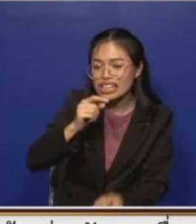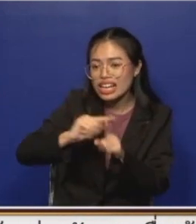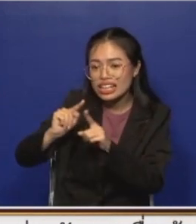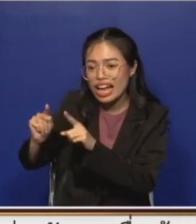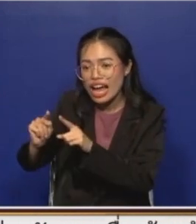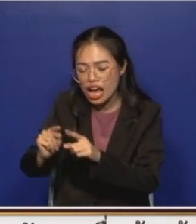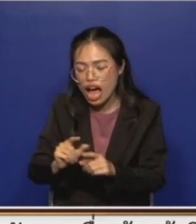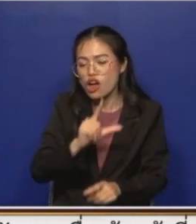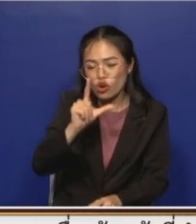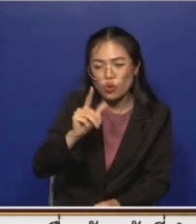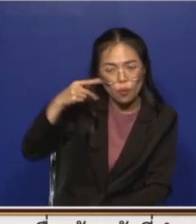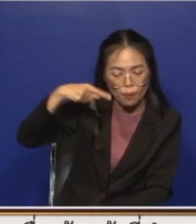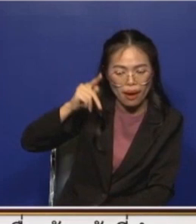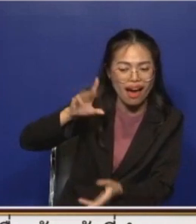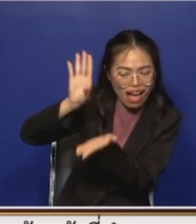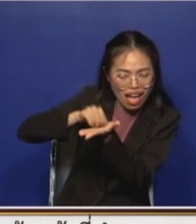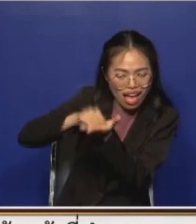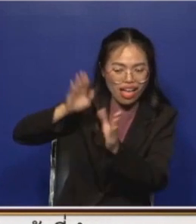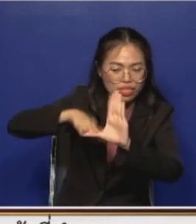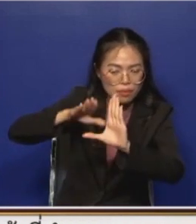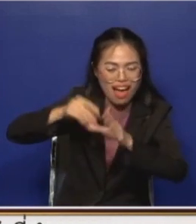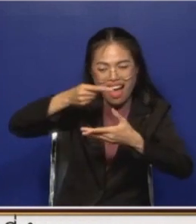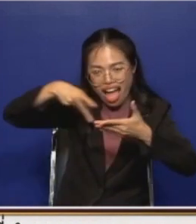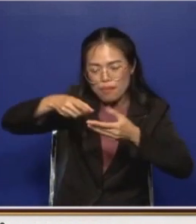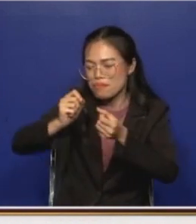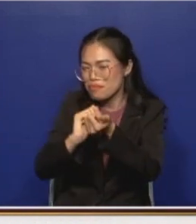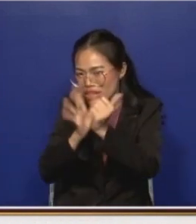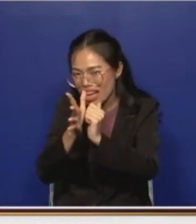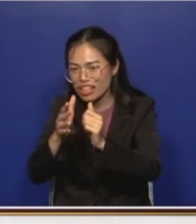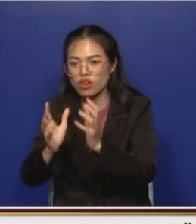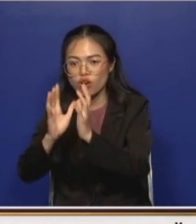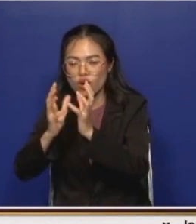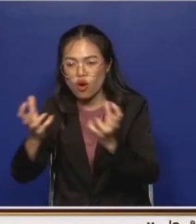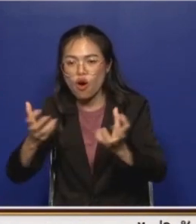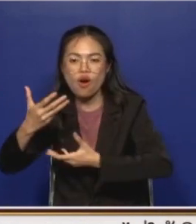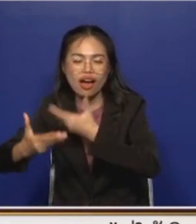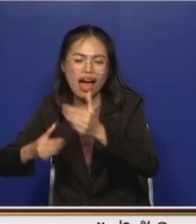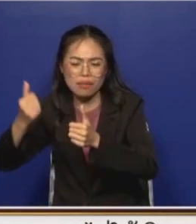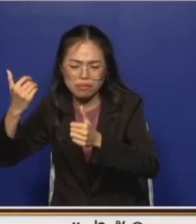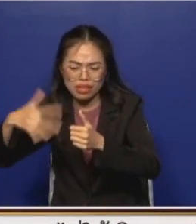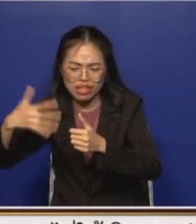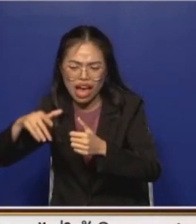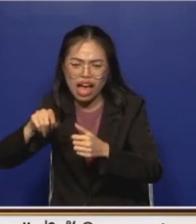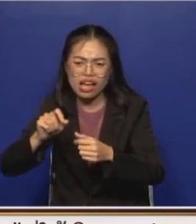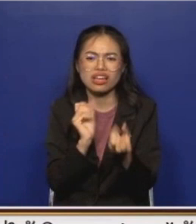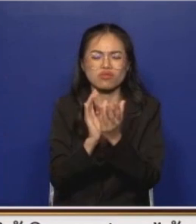งๆฮะแต่ละแอปท่านเข้าไปตรวจสอบความโปร่งใสได้หรือเปล่า